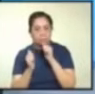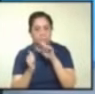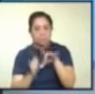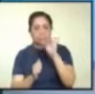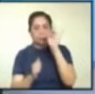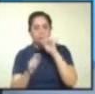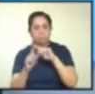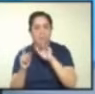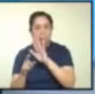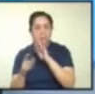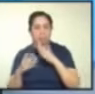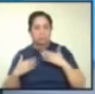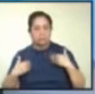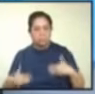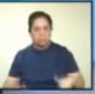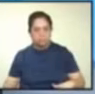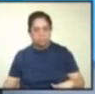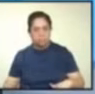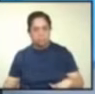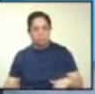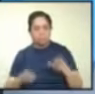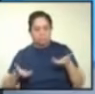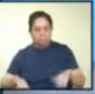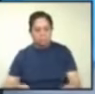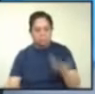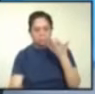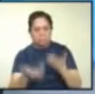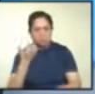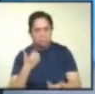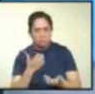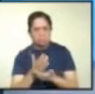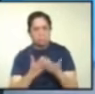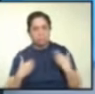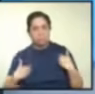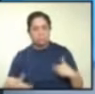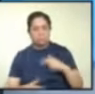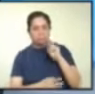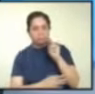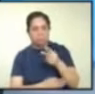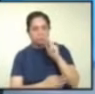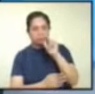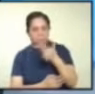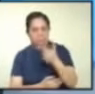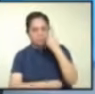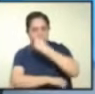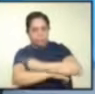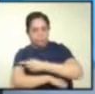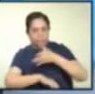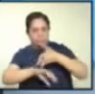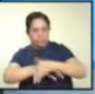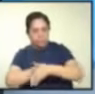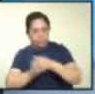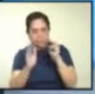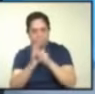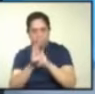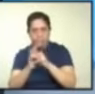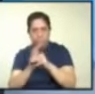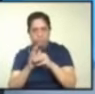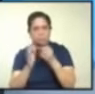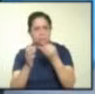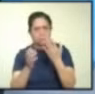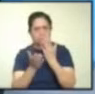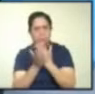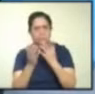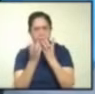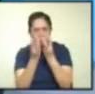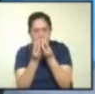na-recover ang kanyang katawan. Nahukay po kasi ang mga labi sa 2 at 3 araw pantapos ang massacre. At marami sa mga labi